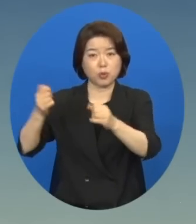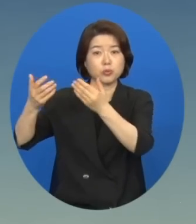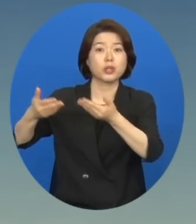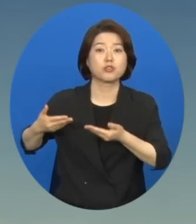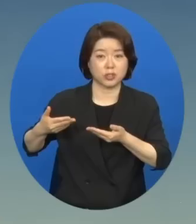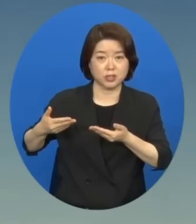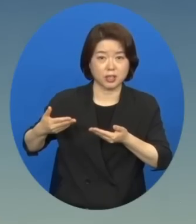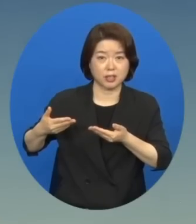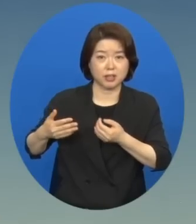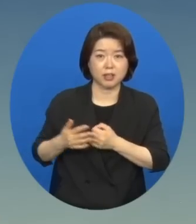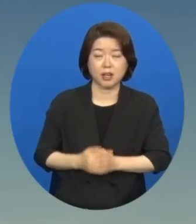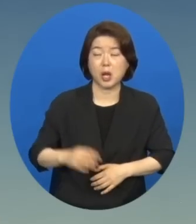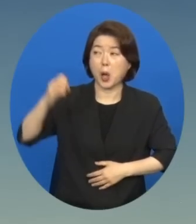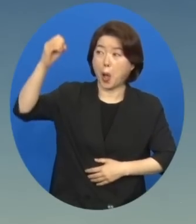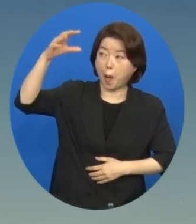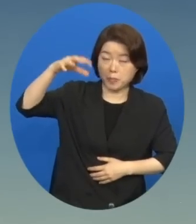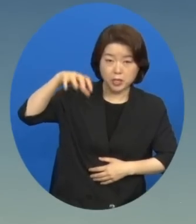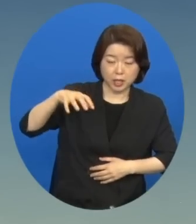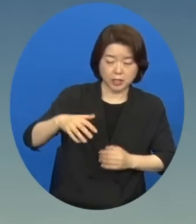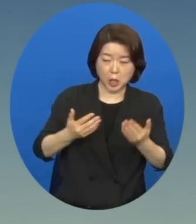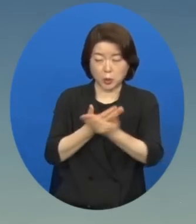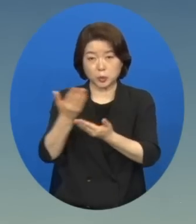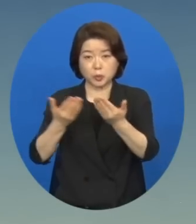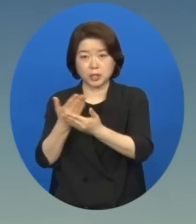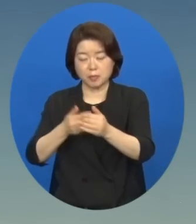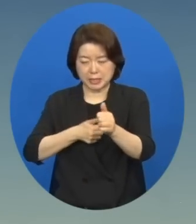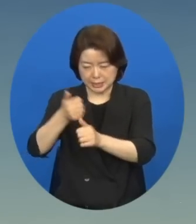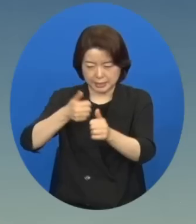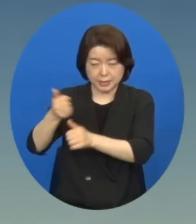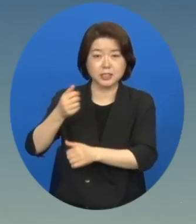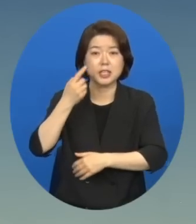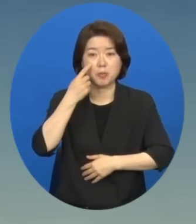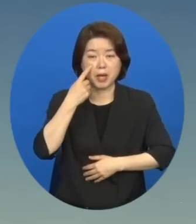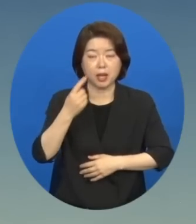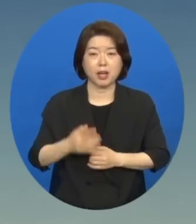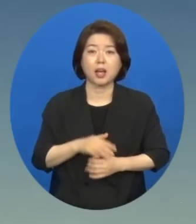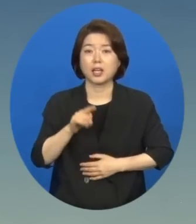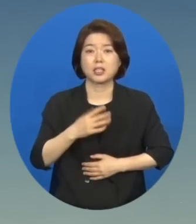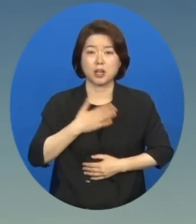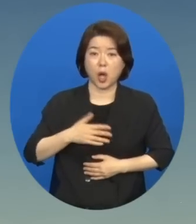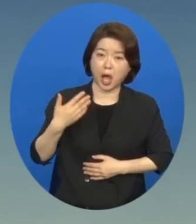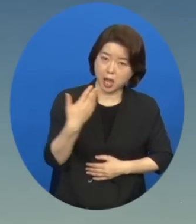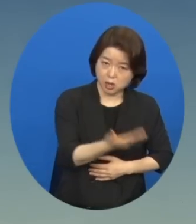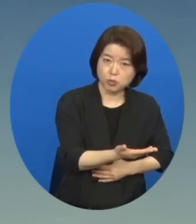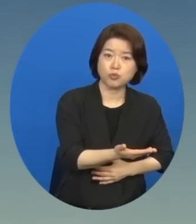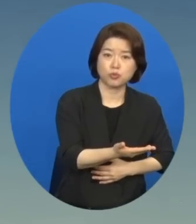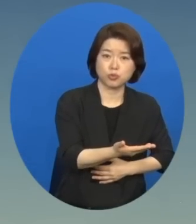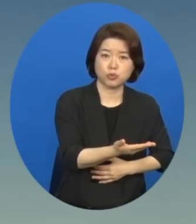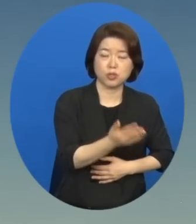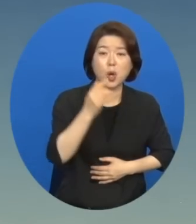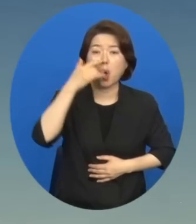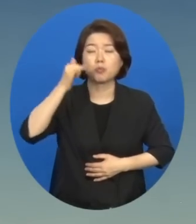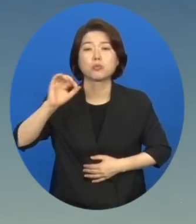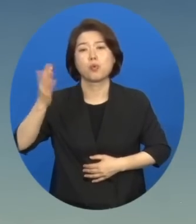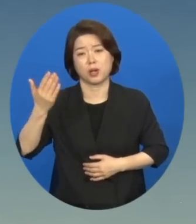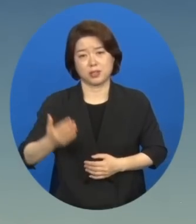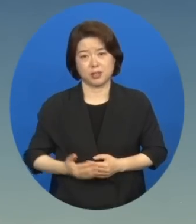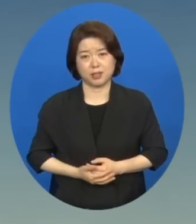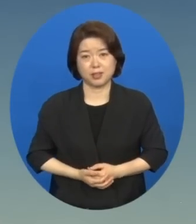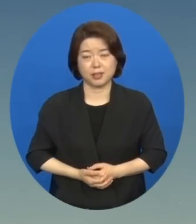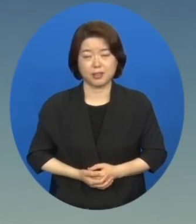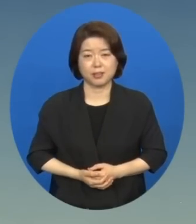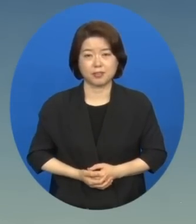용서하신다. 빛 가운데 교제하면서 승리하는 거야. 이걸 알려줄 수 있는 부모 세대가 돼야 되는 거예요.